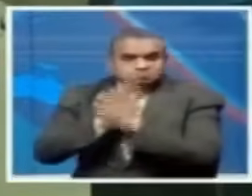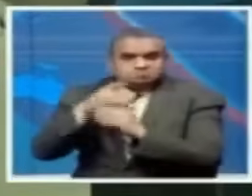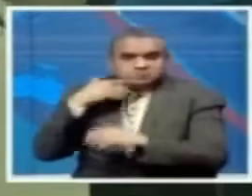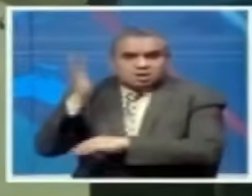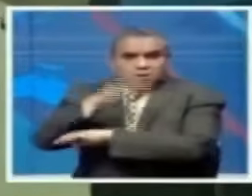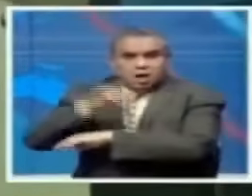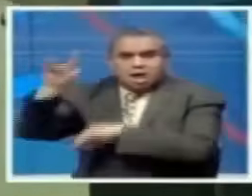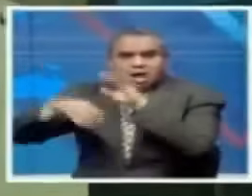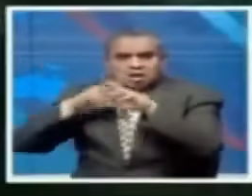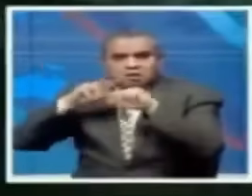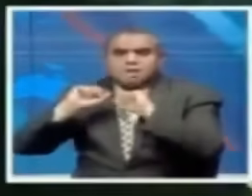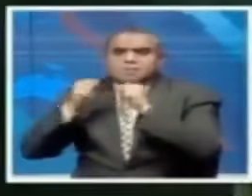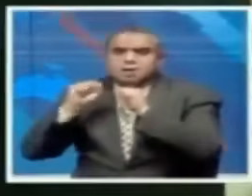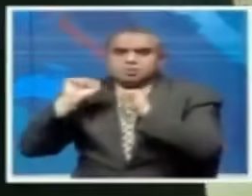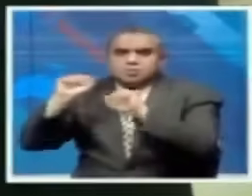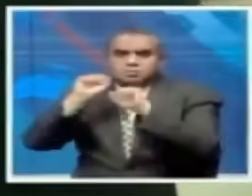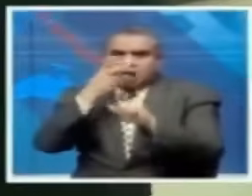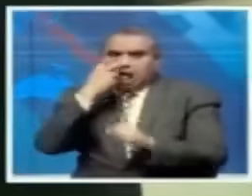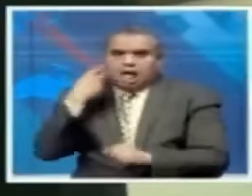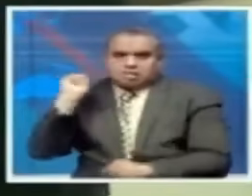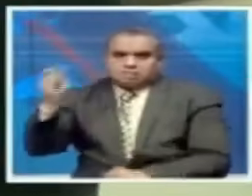واسع.